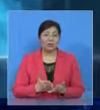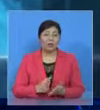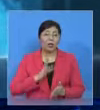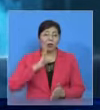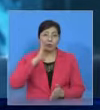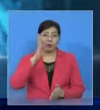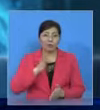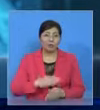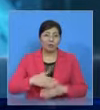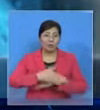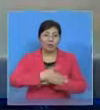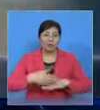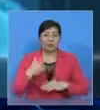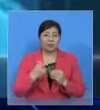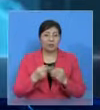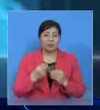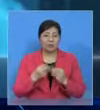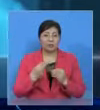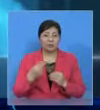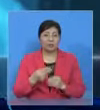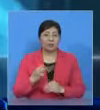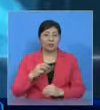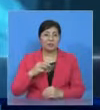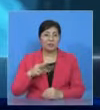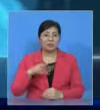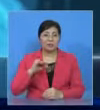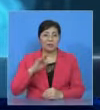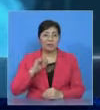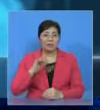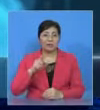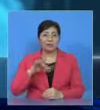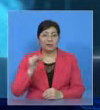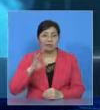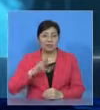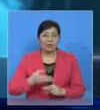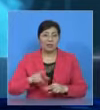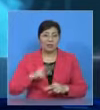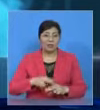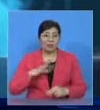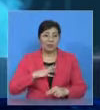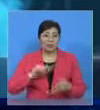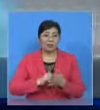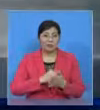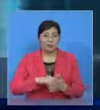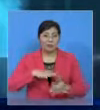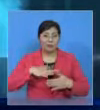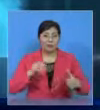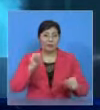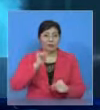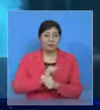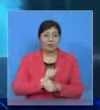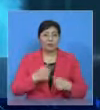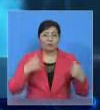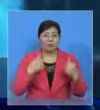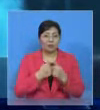ранним утром по проспекту 312-й стрелковой дивизии в районе автовокзала. Именно это стало причиной больших пробок, с которыми